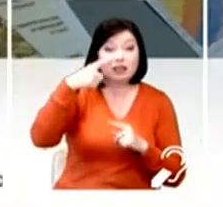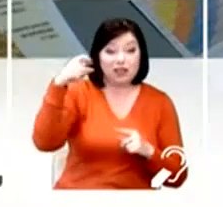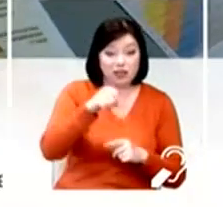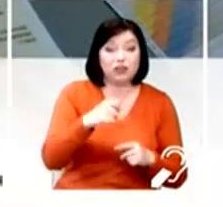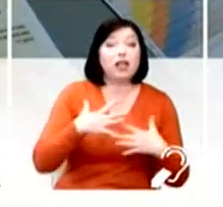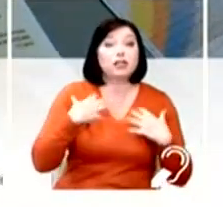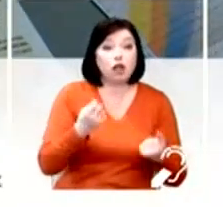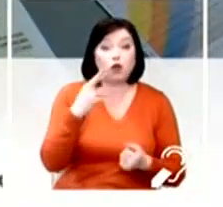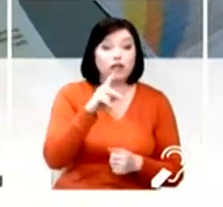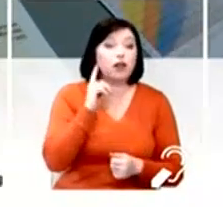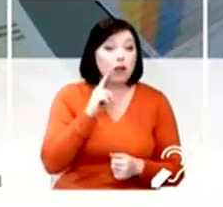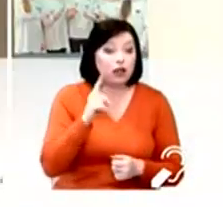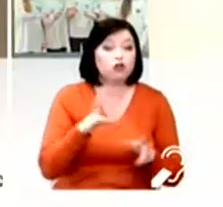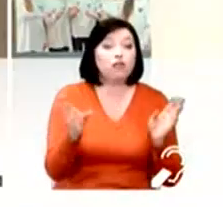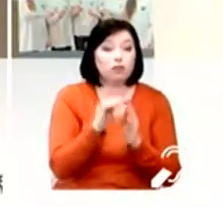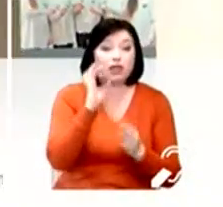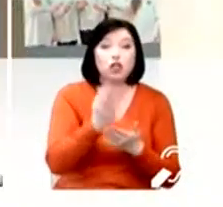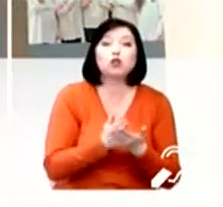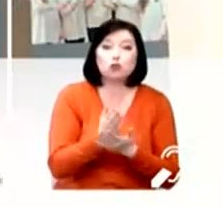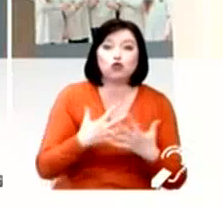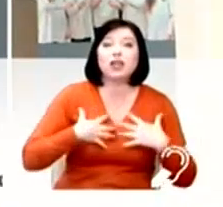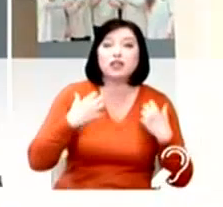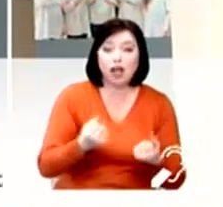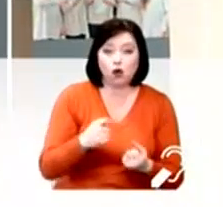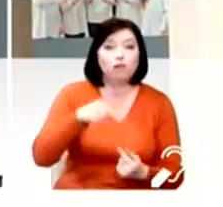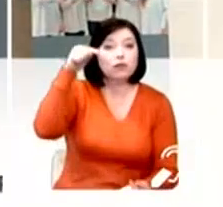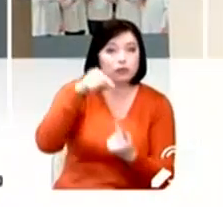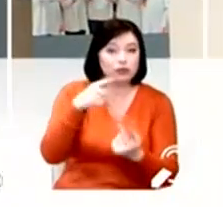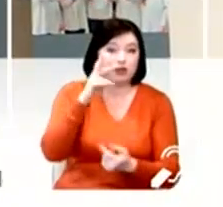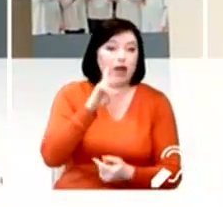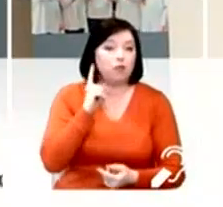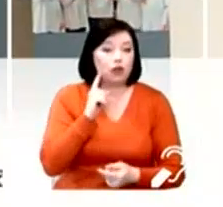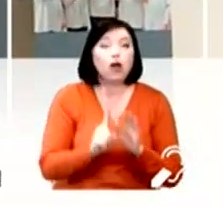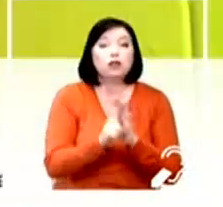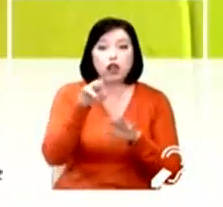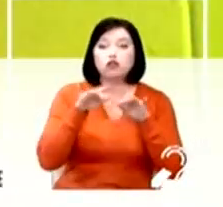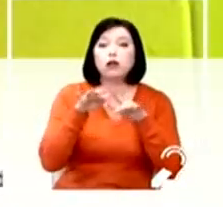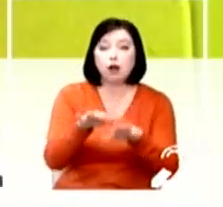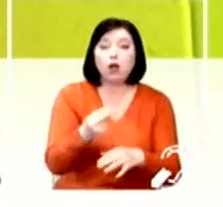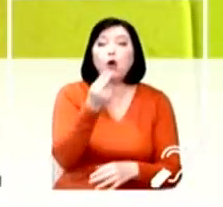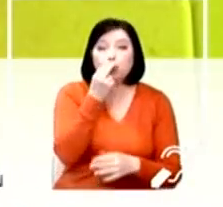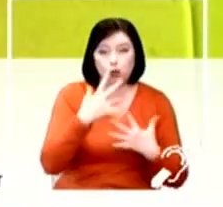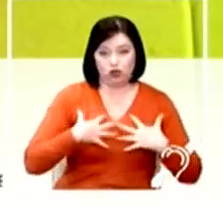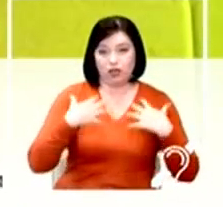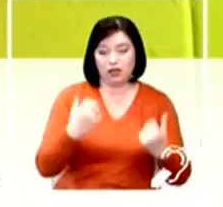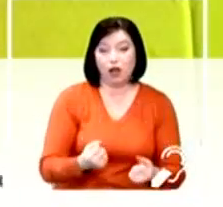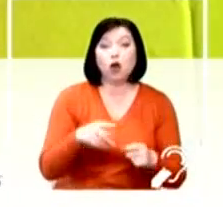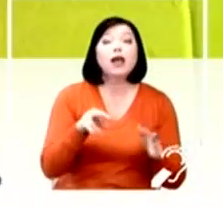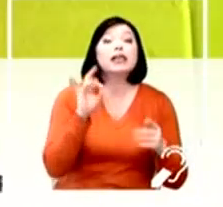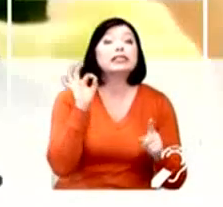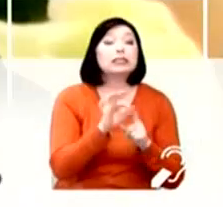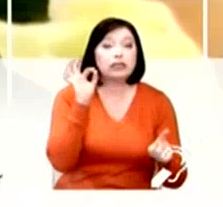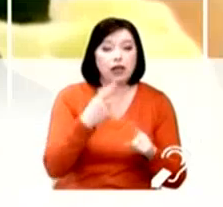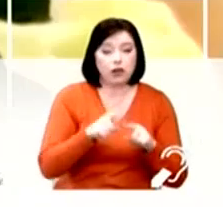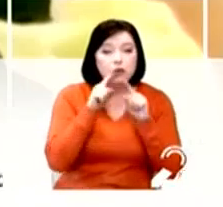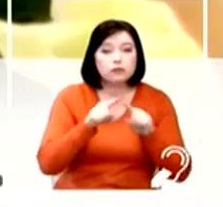Obștească Sănătate pentru Tineri împreună cu Serviciile de Sănătate Prietenoase Tinerilor au lansat campania Mănâncă Sănătos. Scopul acesteia